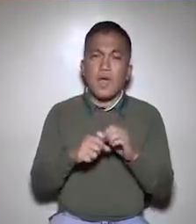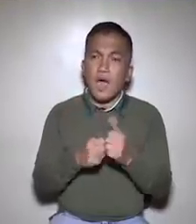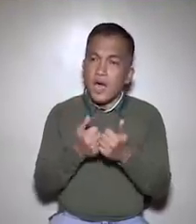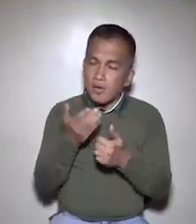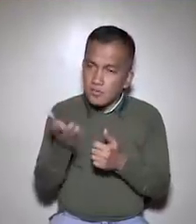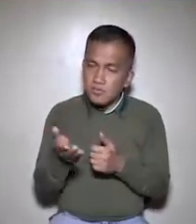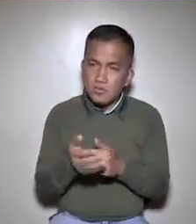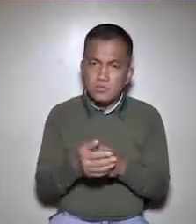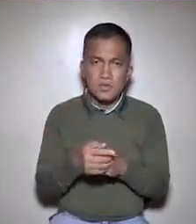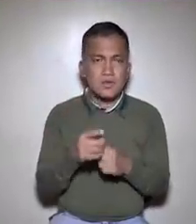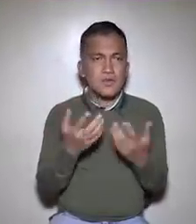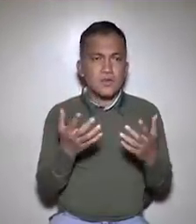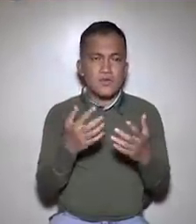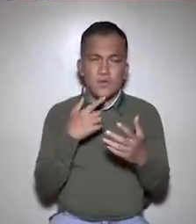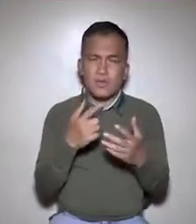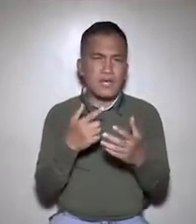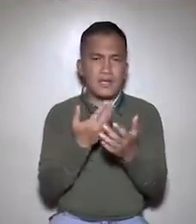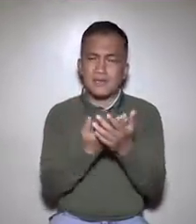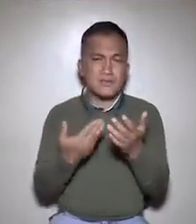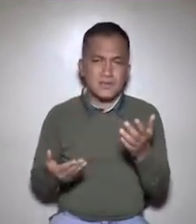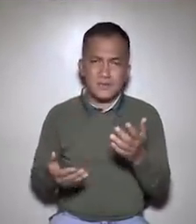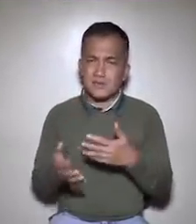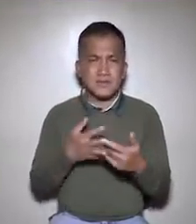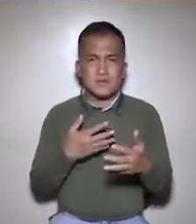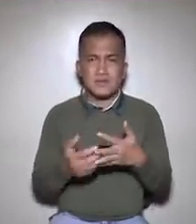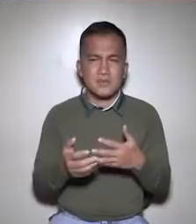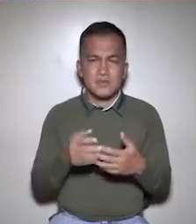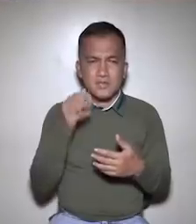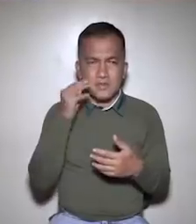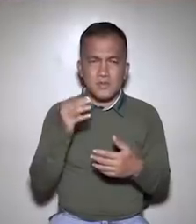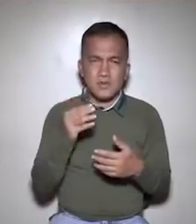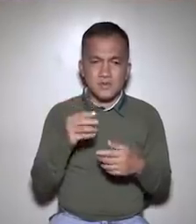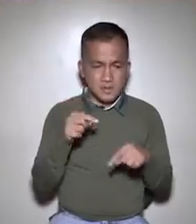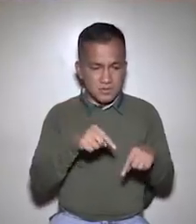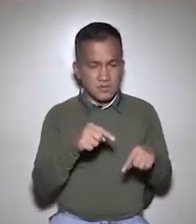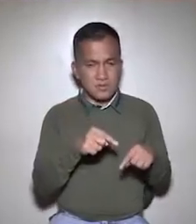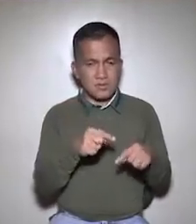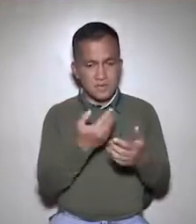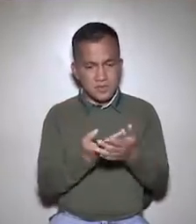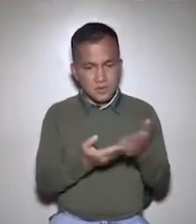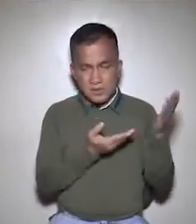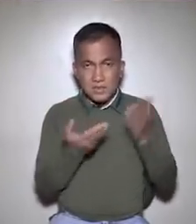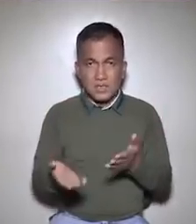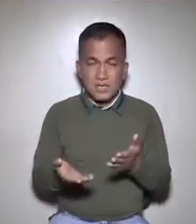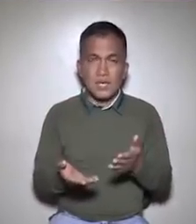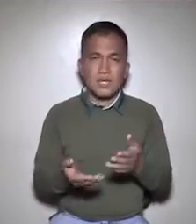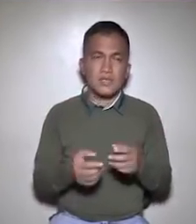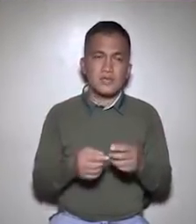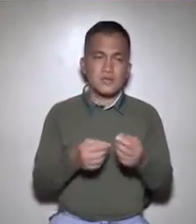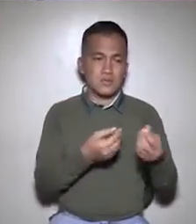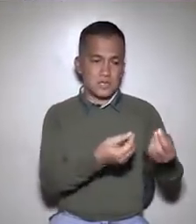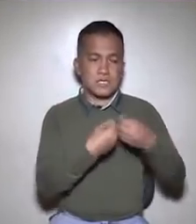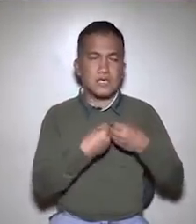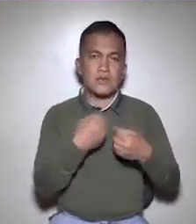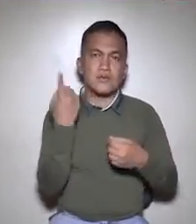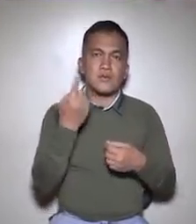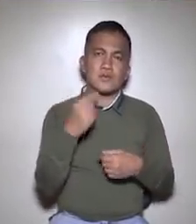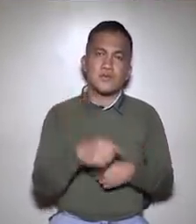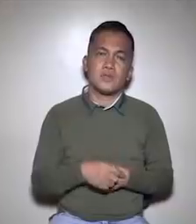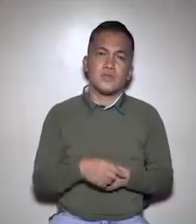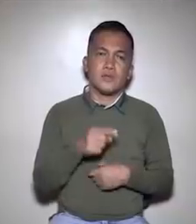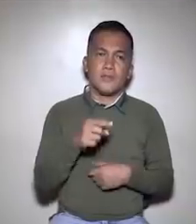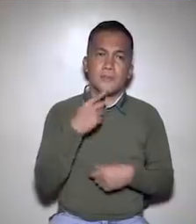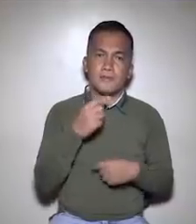Kamusta, ma'am? Wala po akong kagamit-gamit po, ma'am. Ito lang po yung gamit na nadala ninyo. Binigay nga lang daw yan